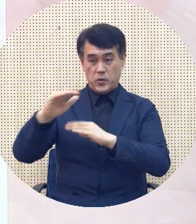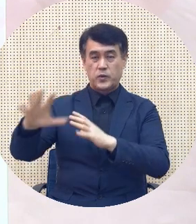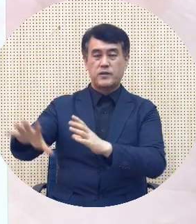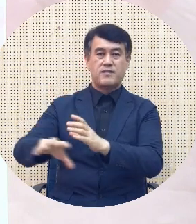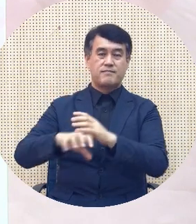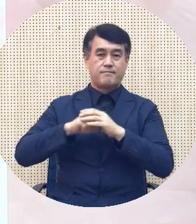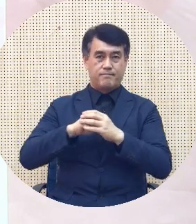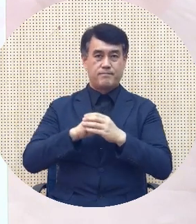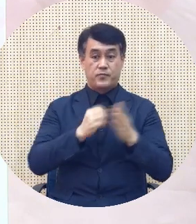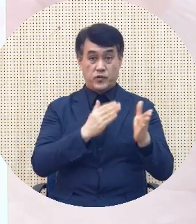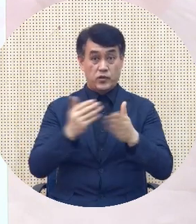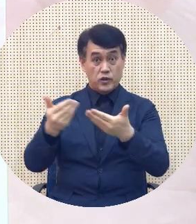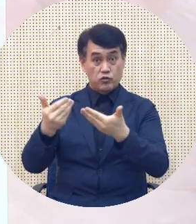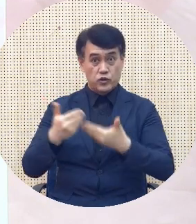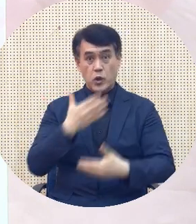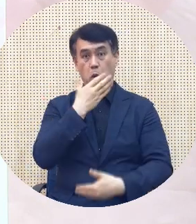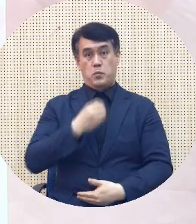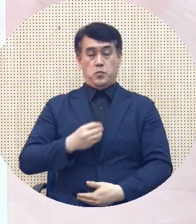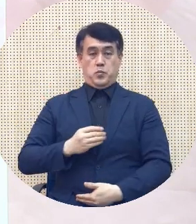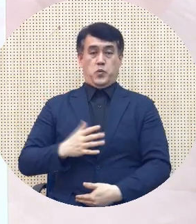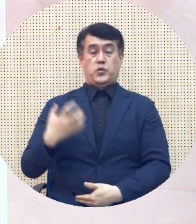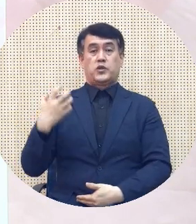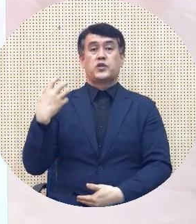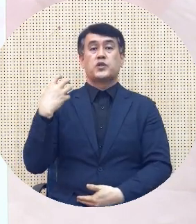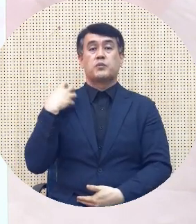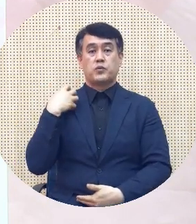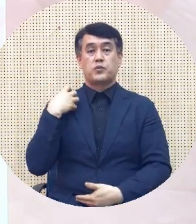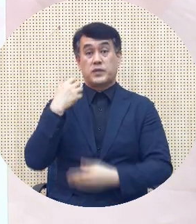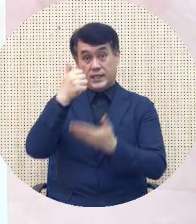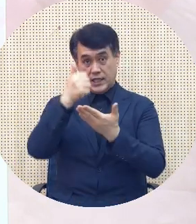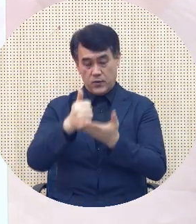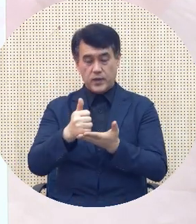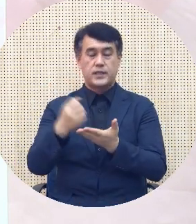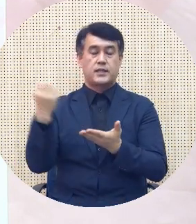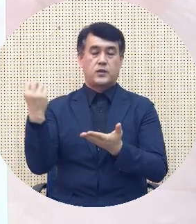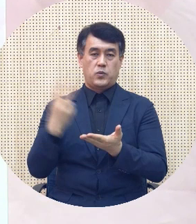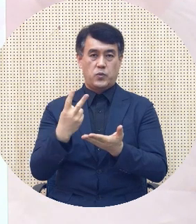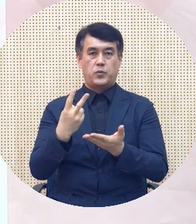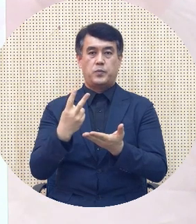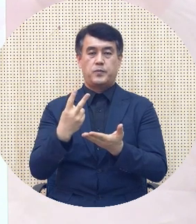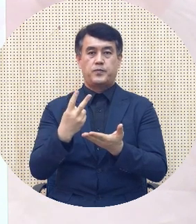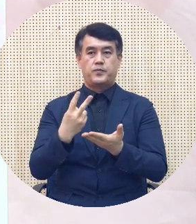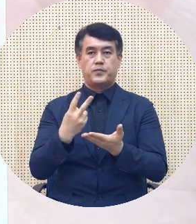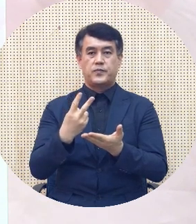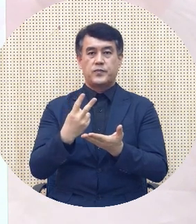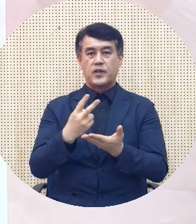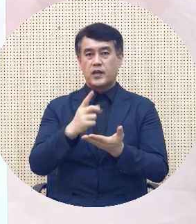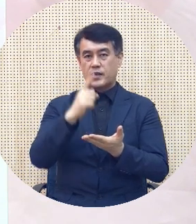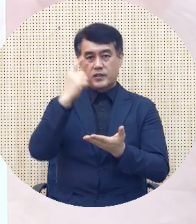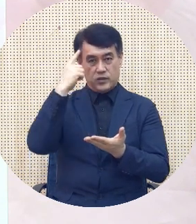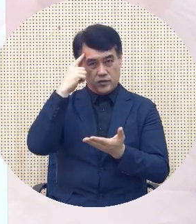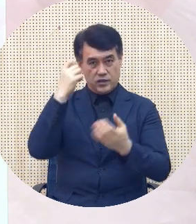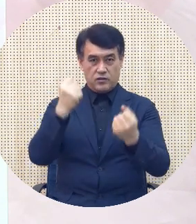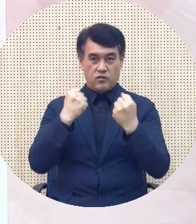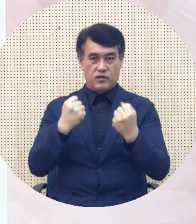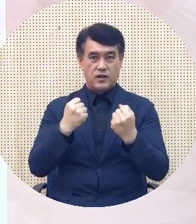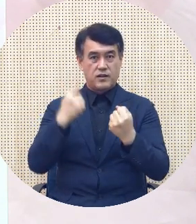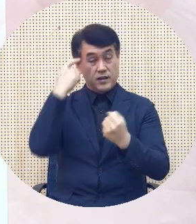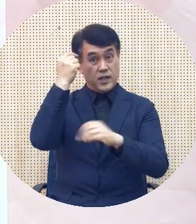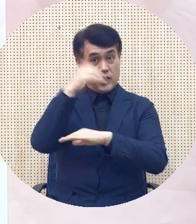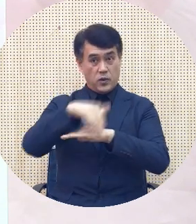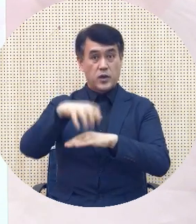담아내고 정리해 주셨던 보건복지부 또 장관님을 비롯한 정신건강정책국 실무자